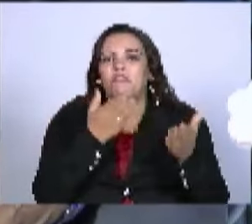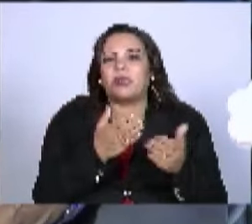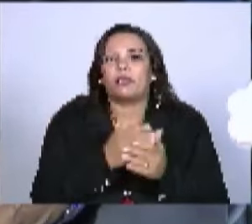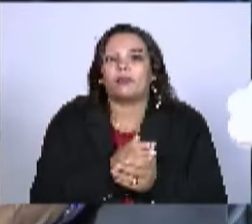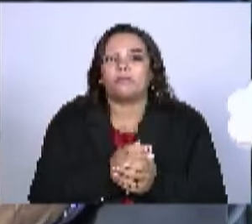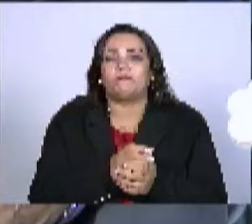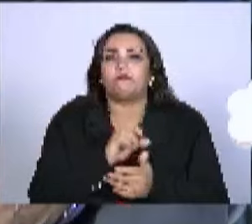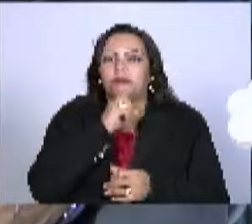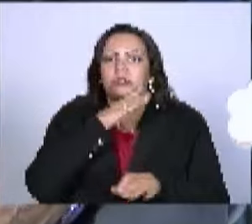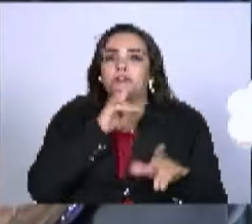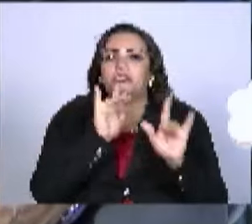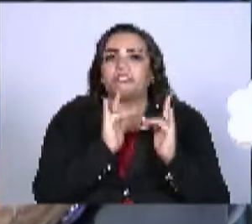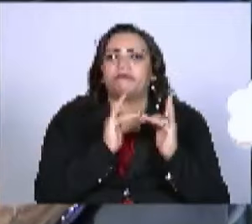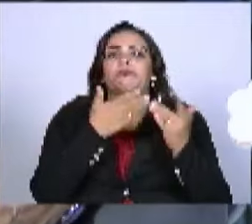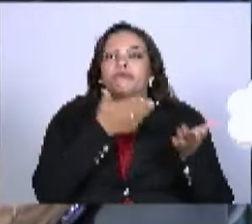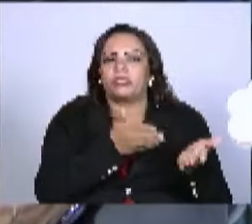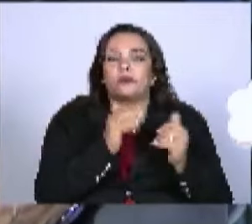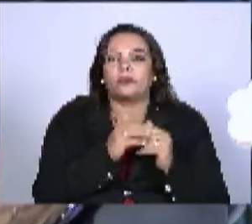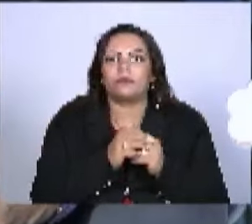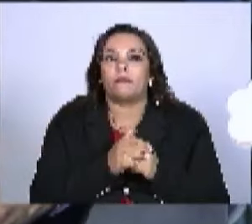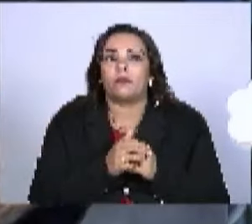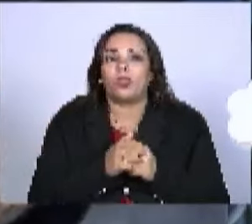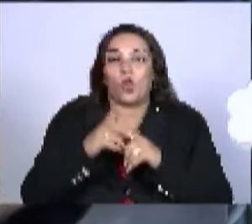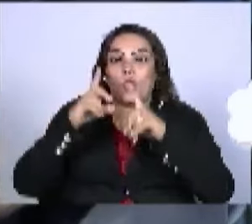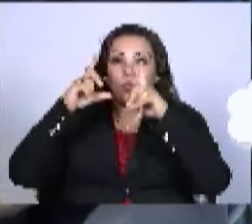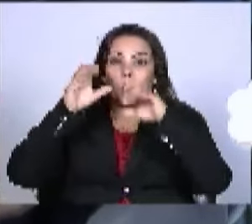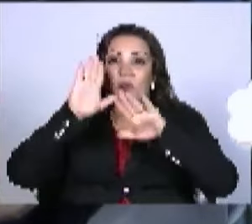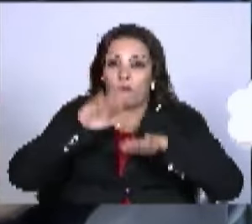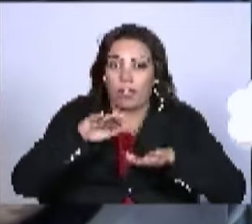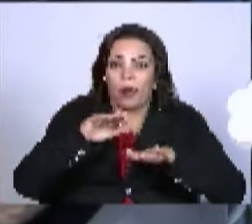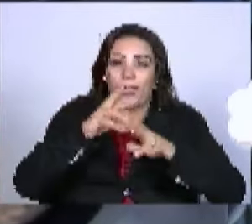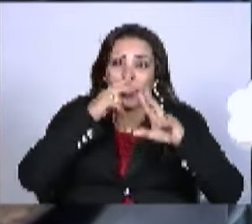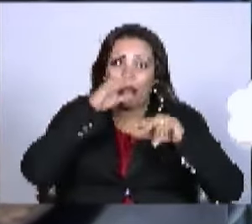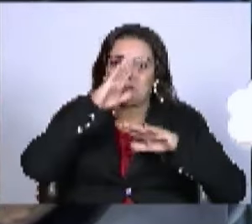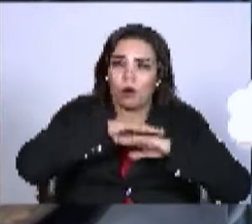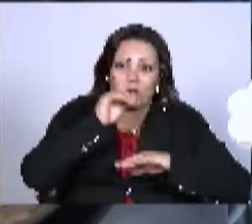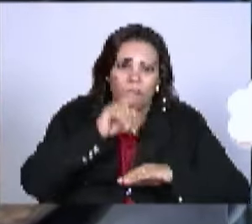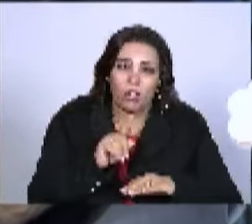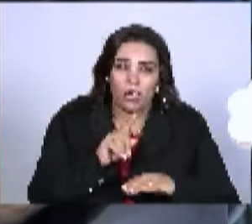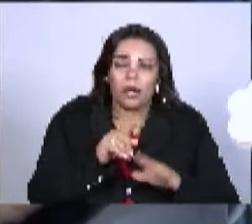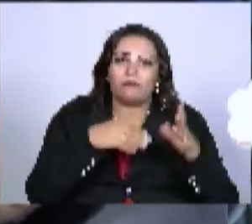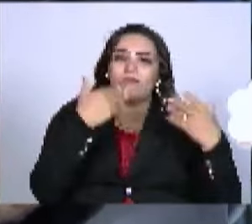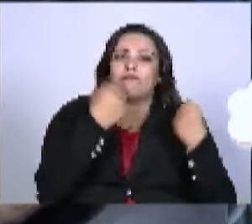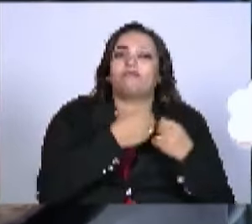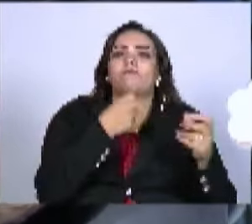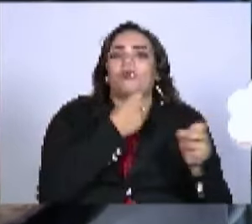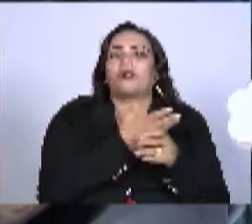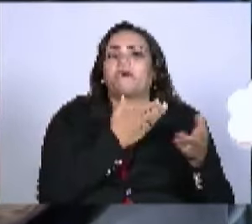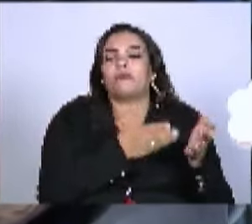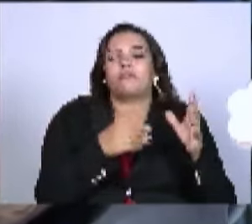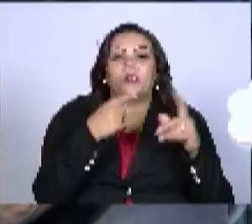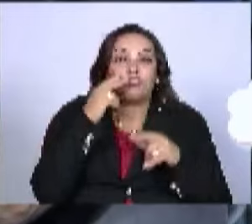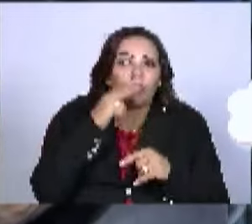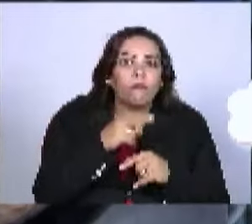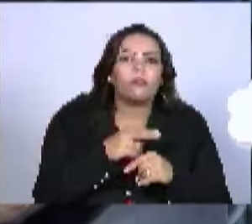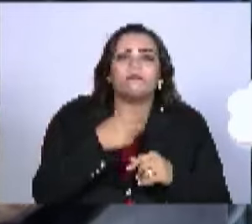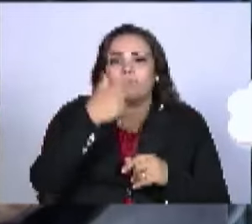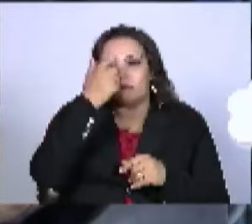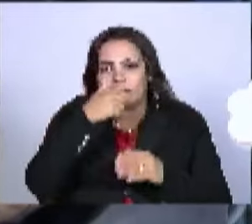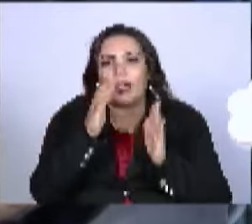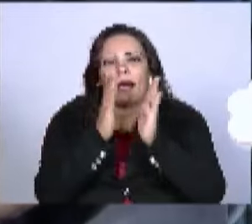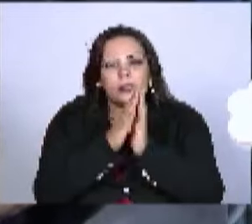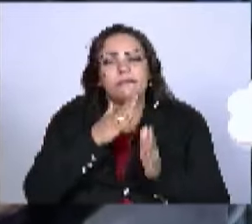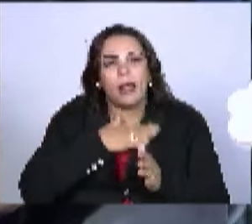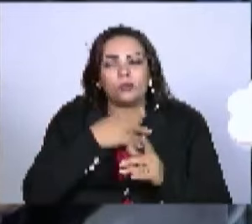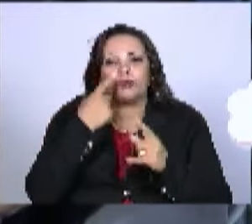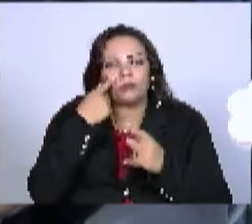الصور يبقى ايه العلاقات يبقى هنا في فعل وبعدين لما اكتشفت اعتذر وبكى وخره